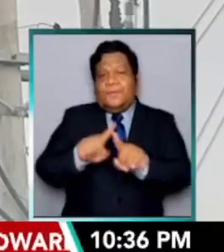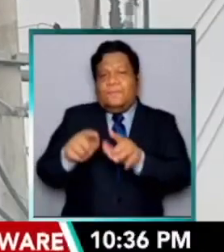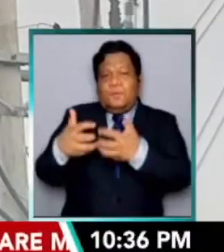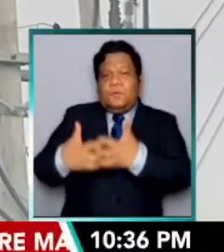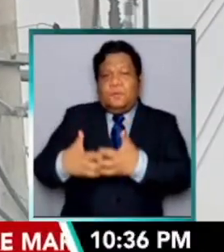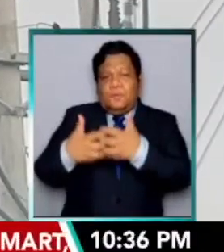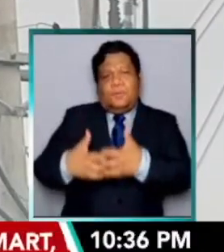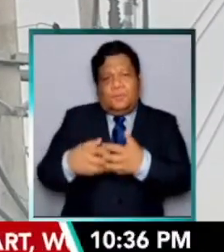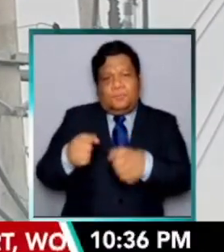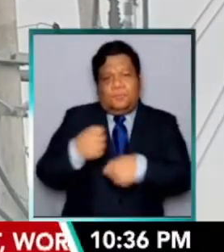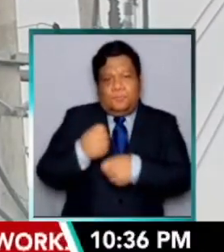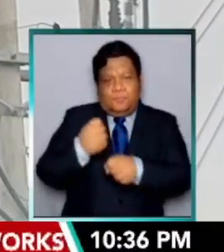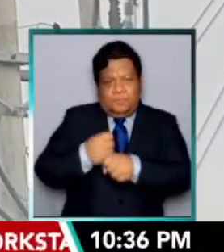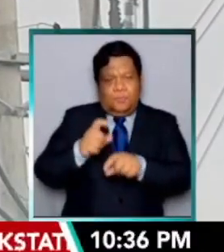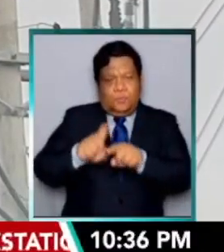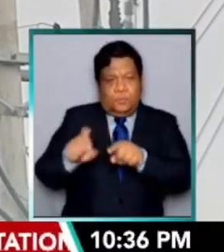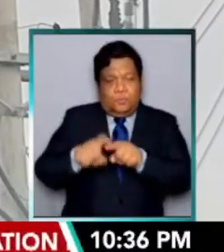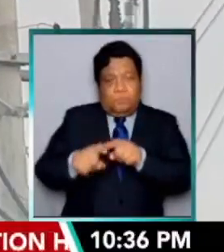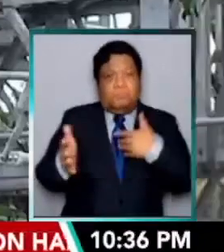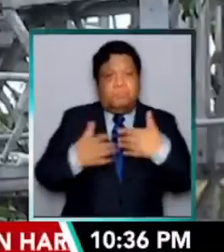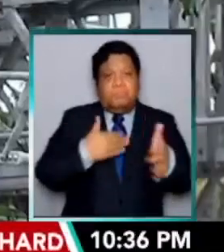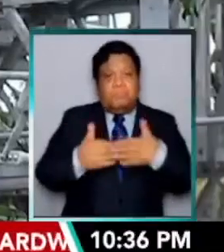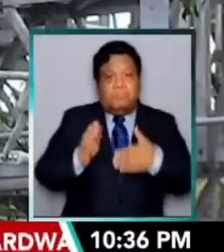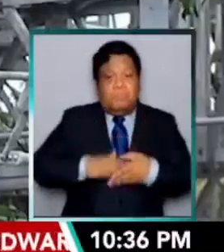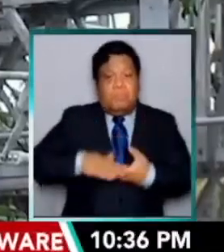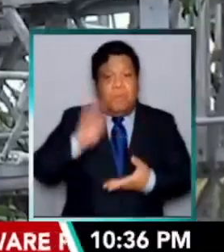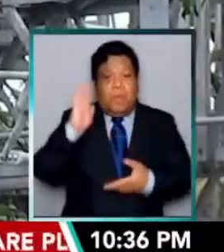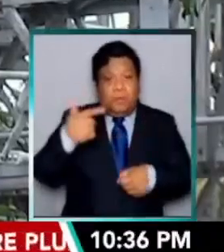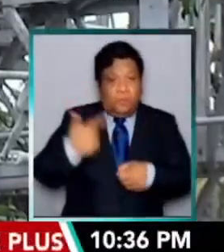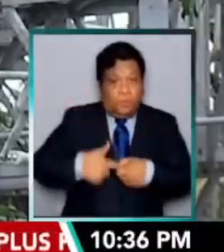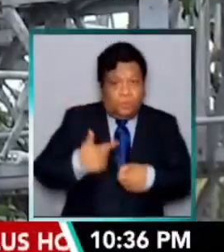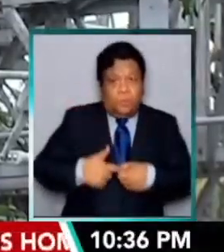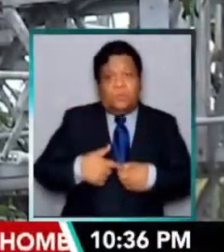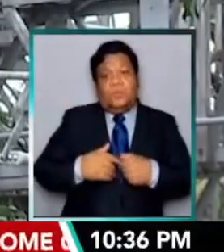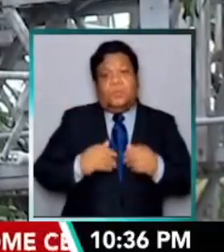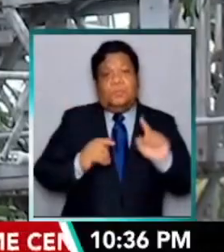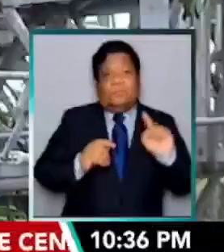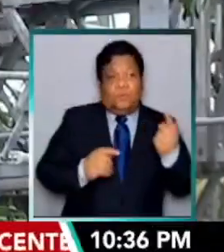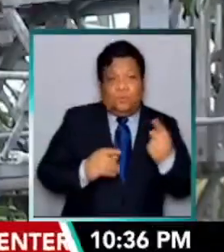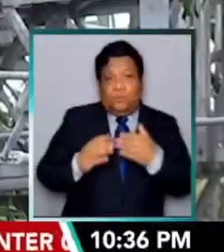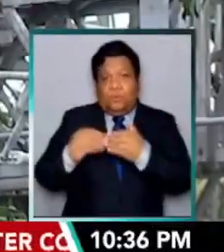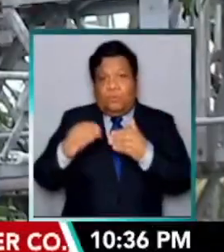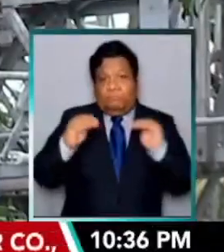ng pagtaas ng presyo ng krudo at paghina ng piso kontra dolyar.